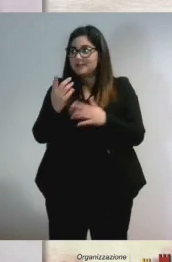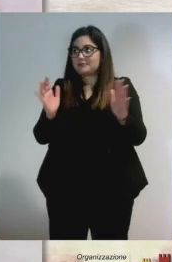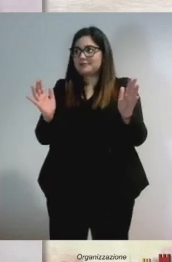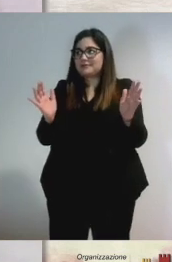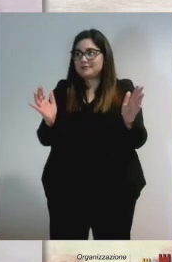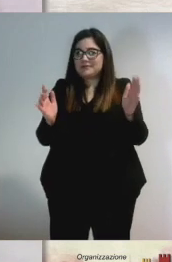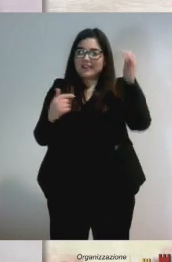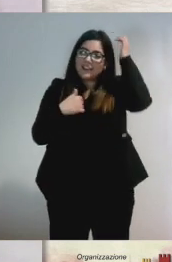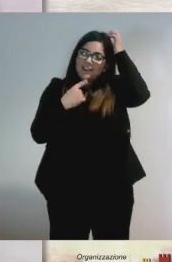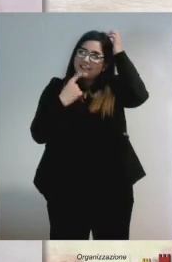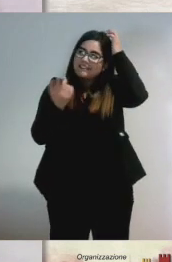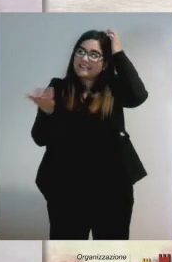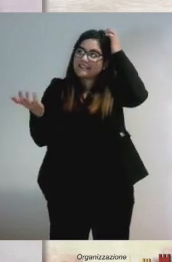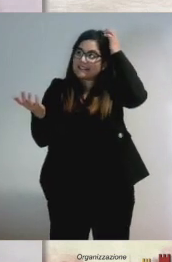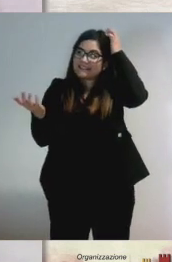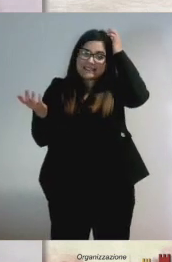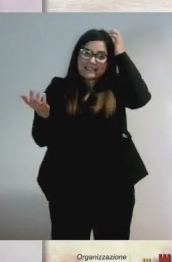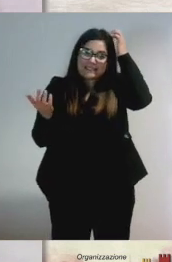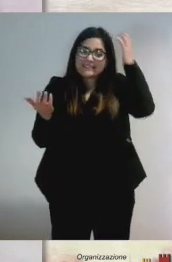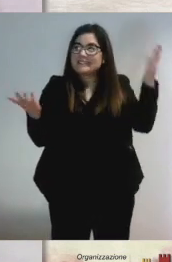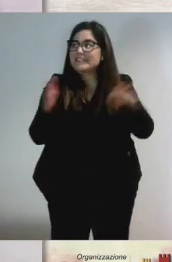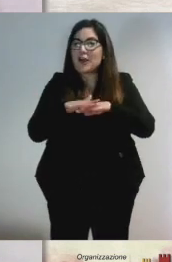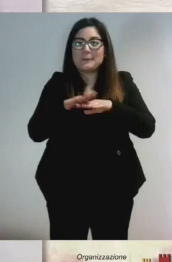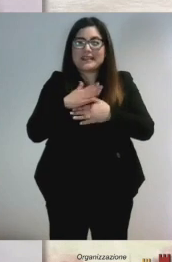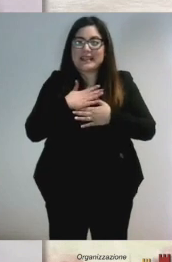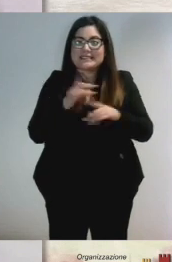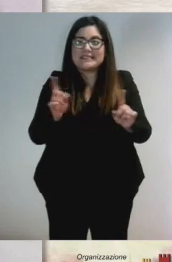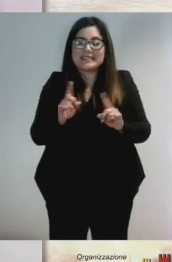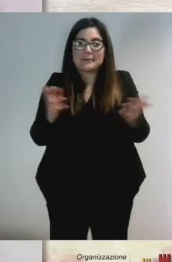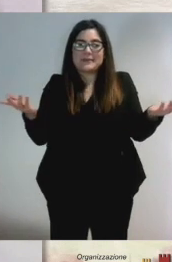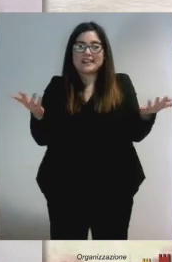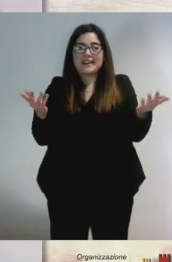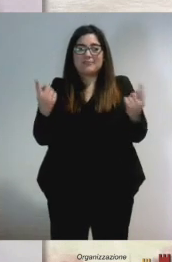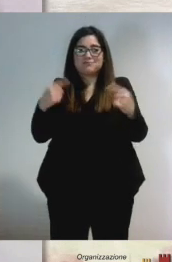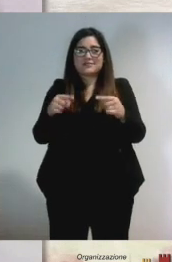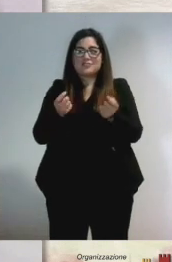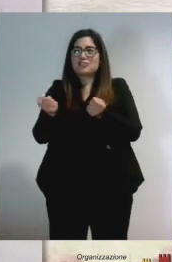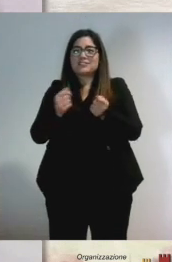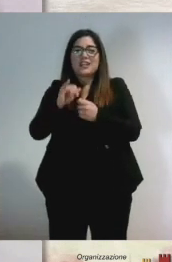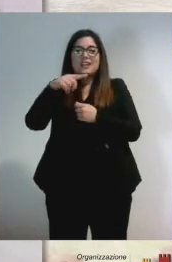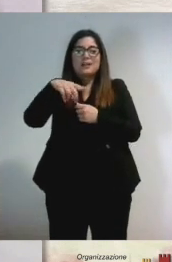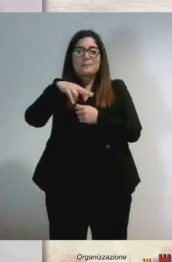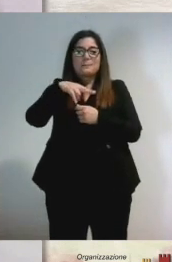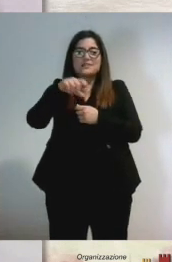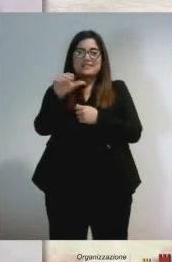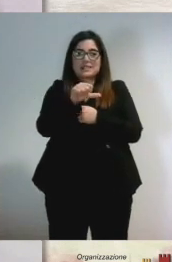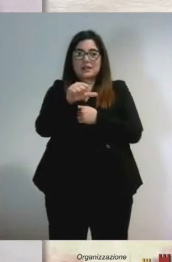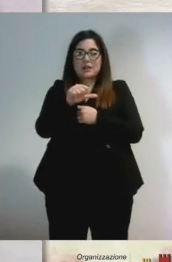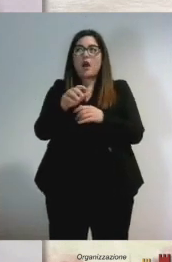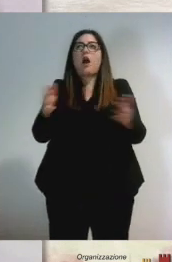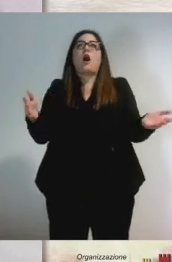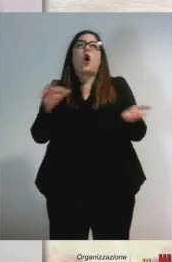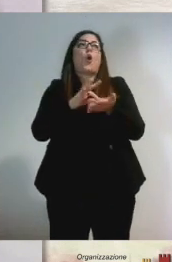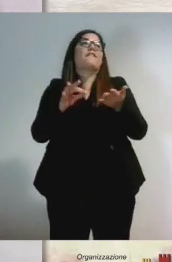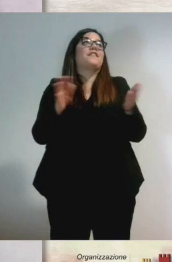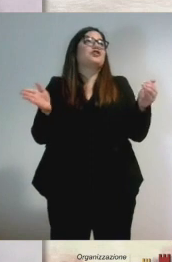a dargli del tu pure io guarda non è una competenza mia Tanto in realtà la gestisce l'INPS Aspetta è sera gli uffici sono chiusi fammi